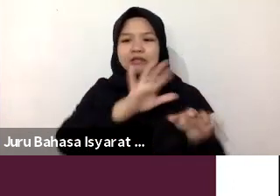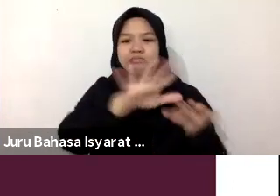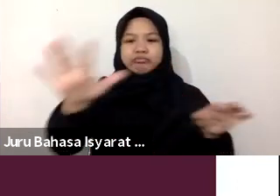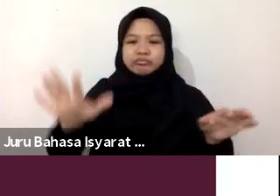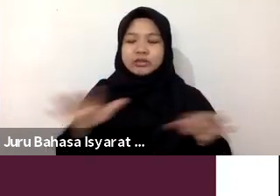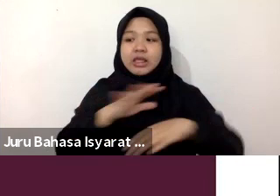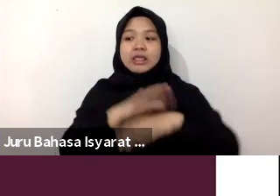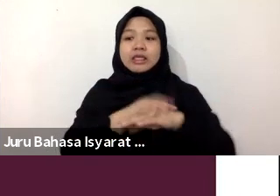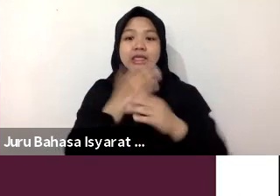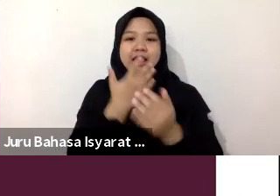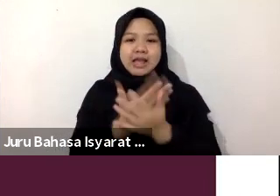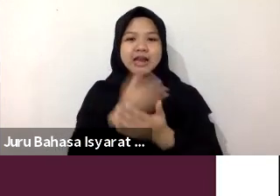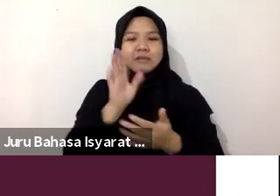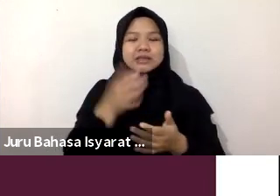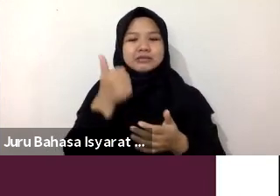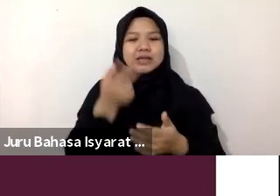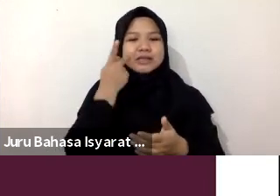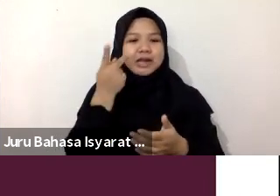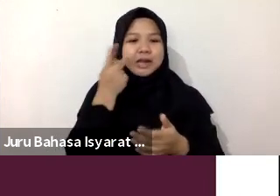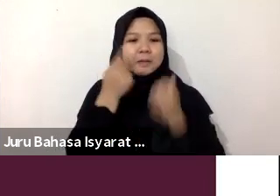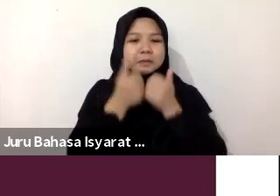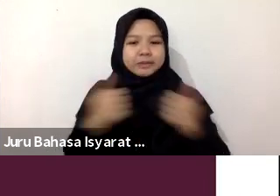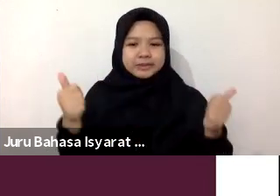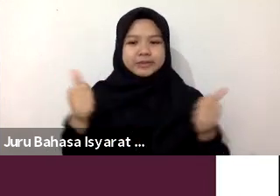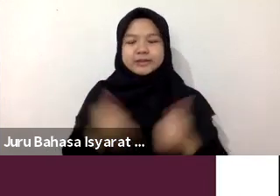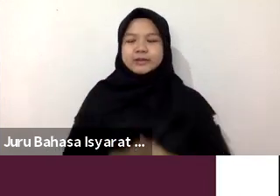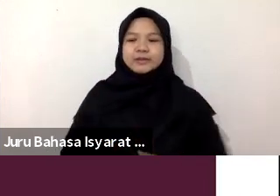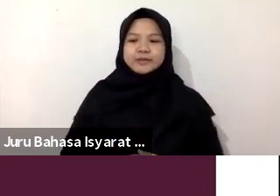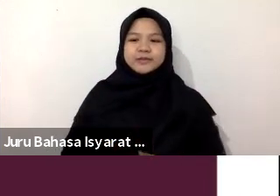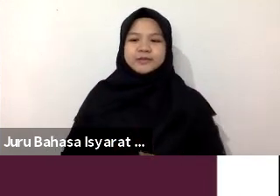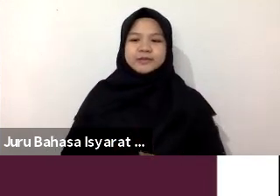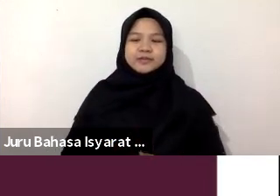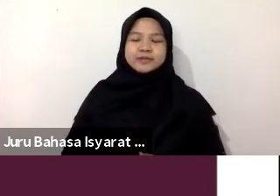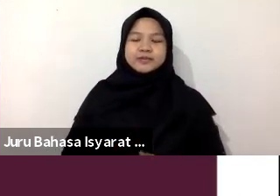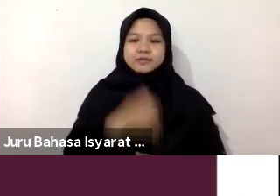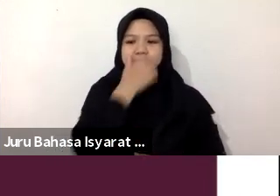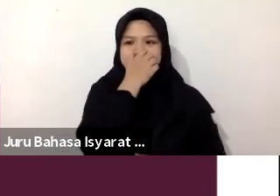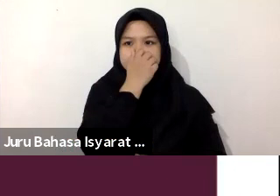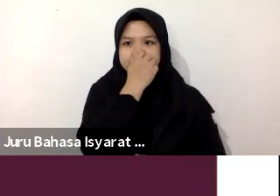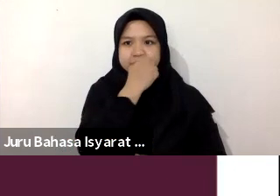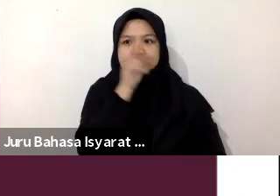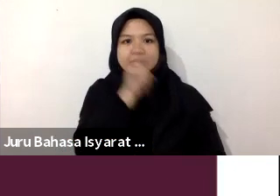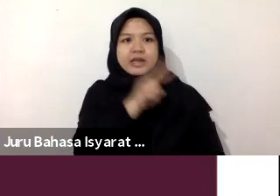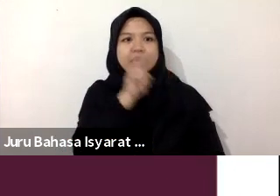kita masih bisa kita jaga bersih. Ya. Kemudian kita lihat lagi